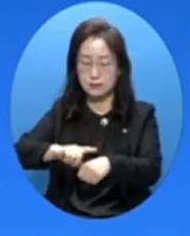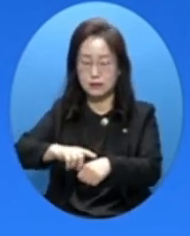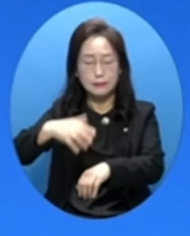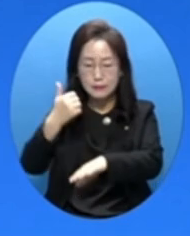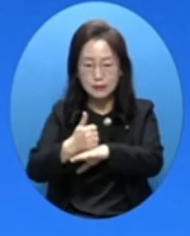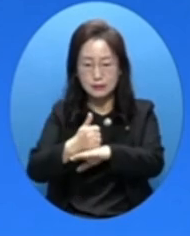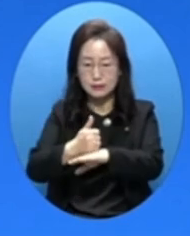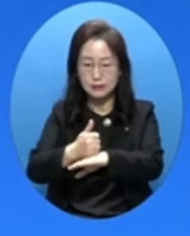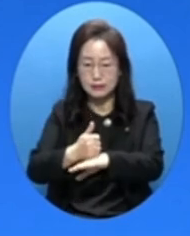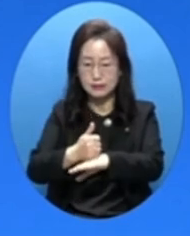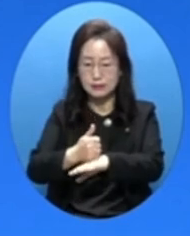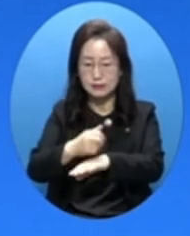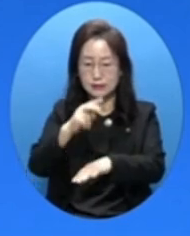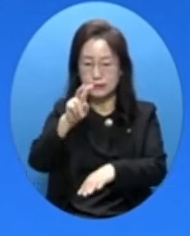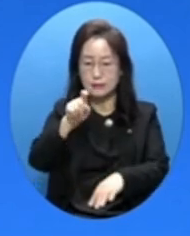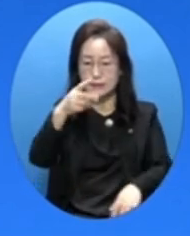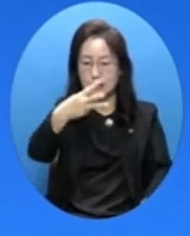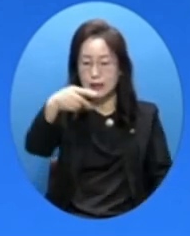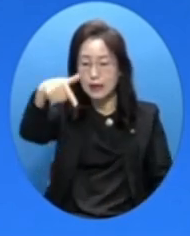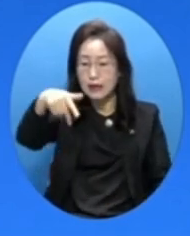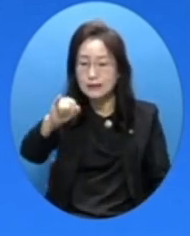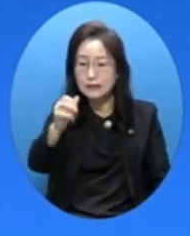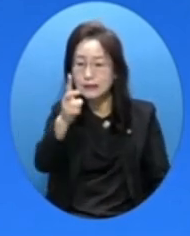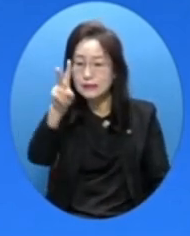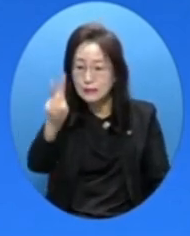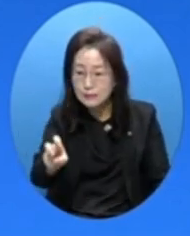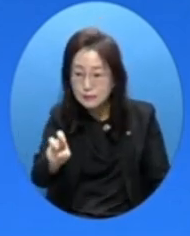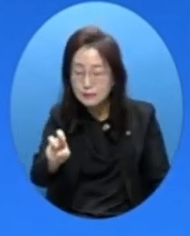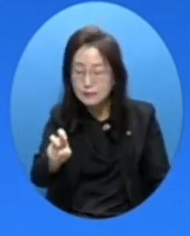말기암입니다. 이와 같은 충격적인